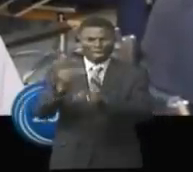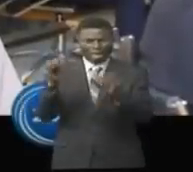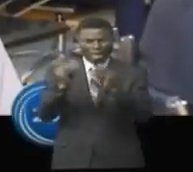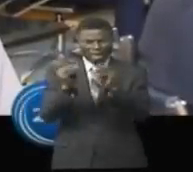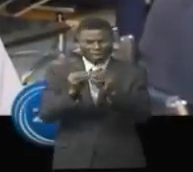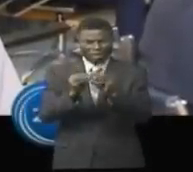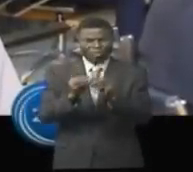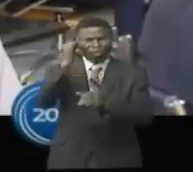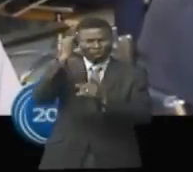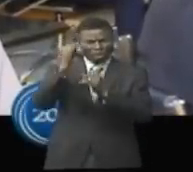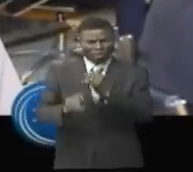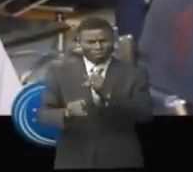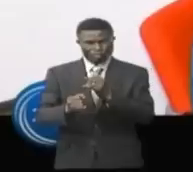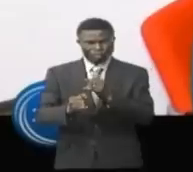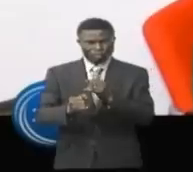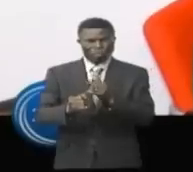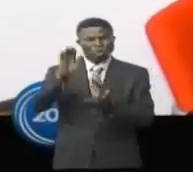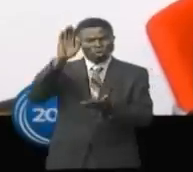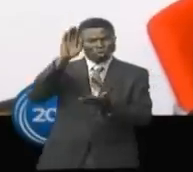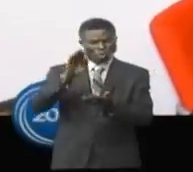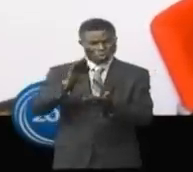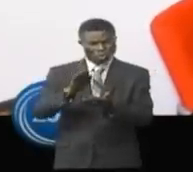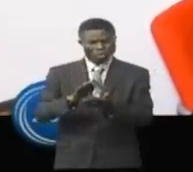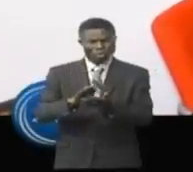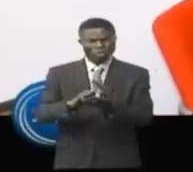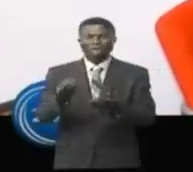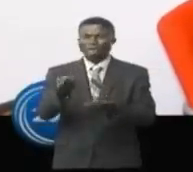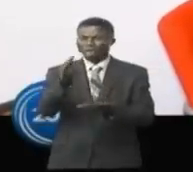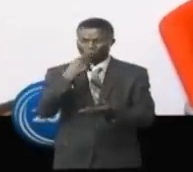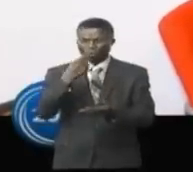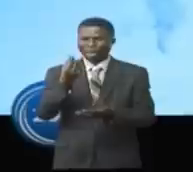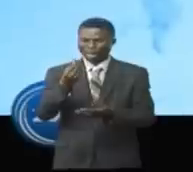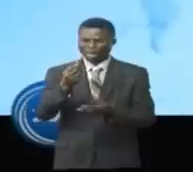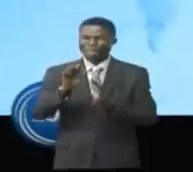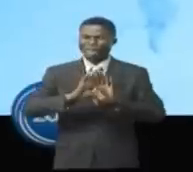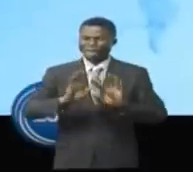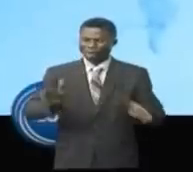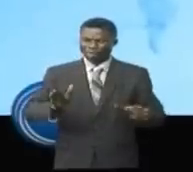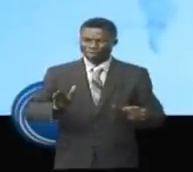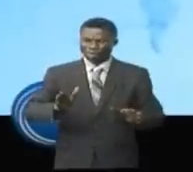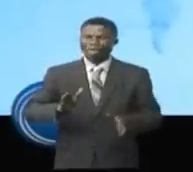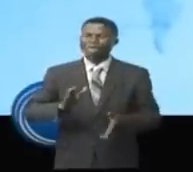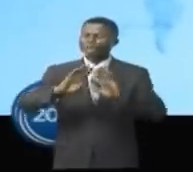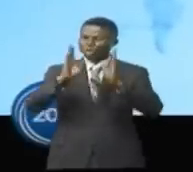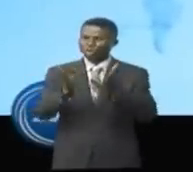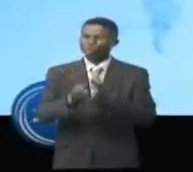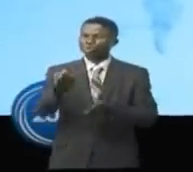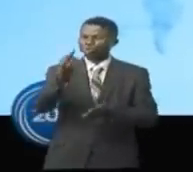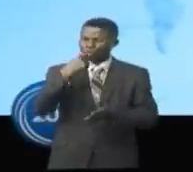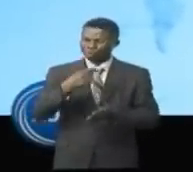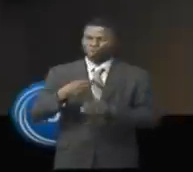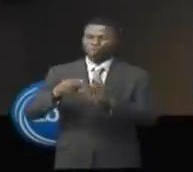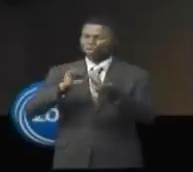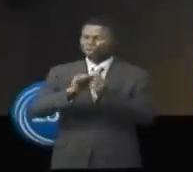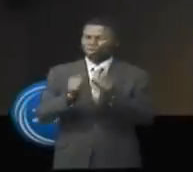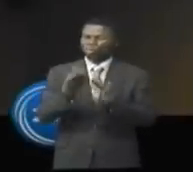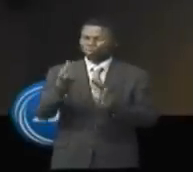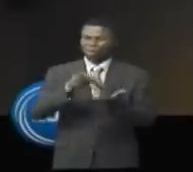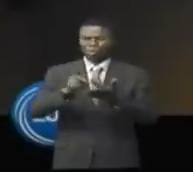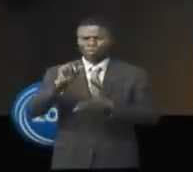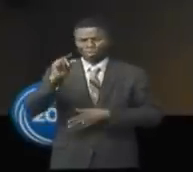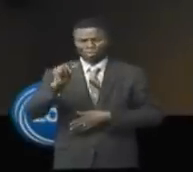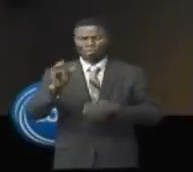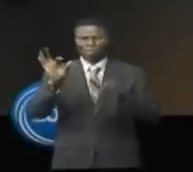la finalisation de cette rationalisation afin que le prix soit maîtrisé pour ainsi maîtriser la contrebande. Ces ateliers